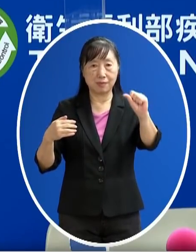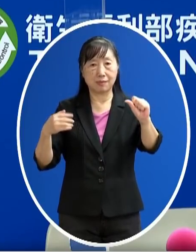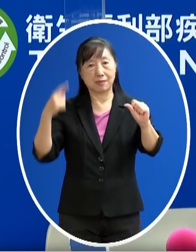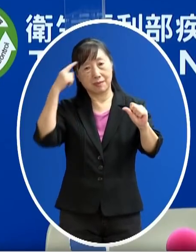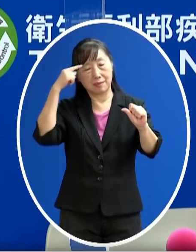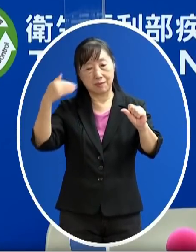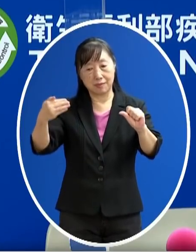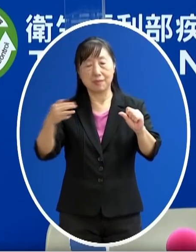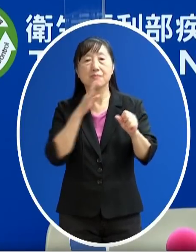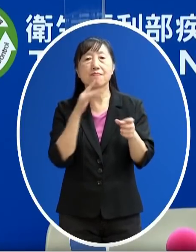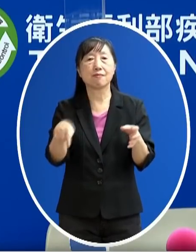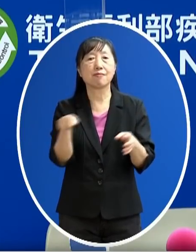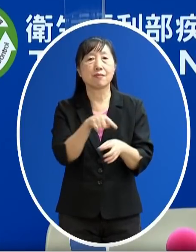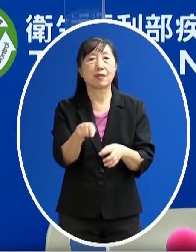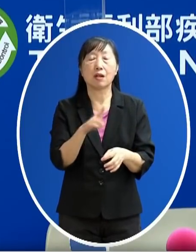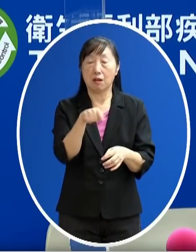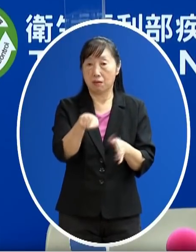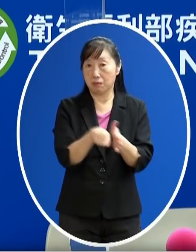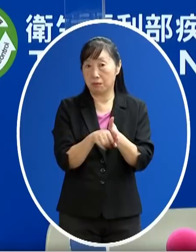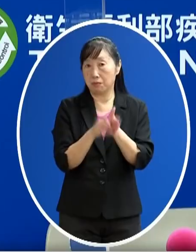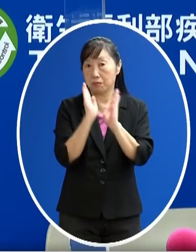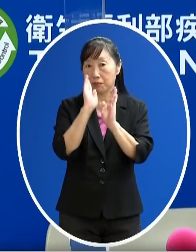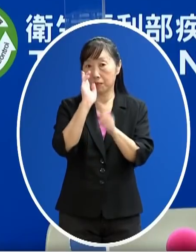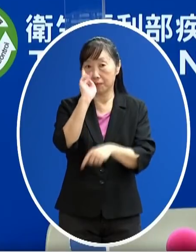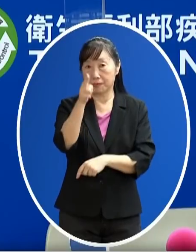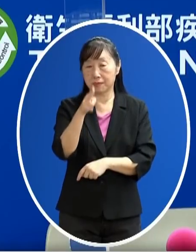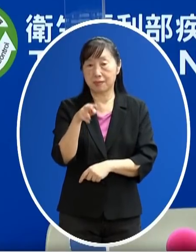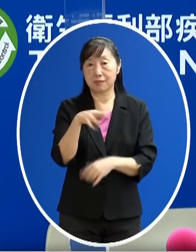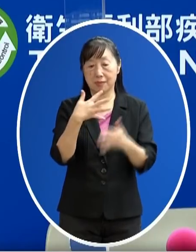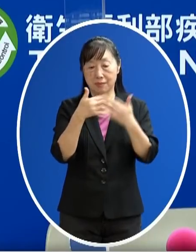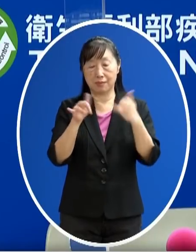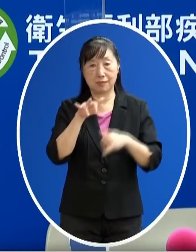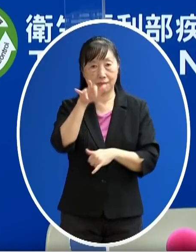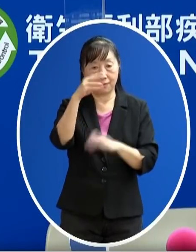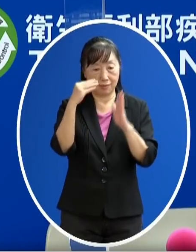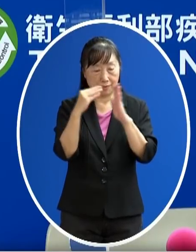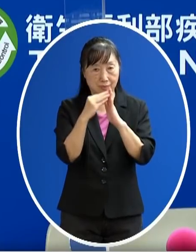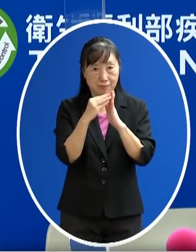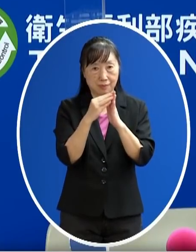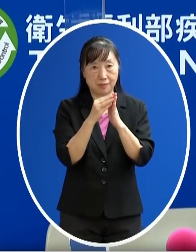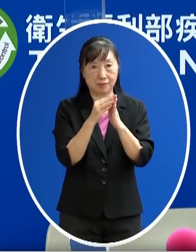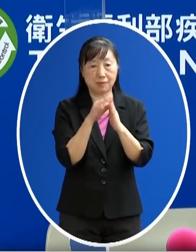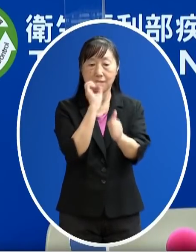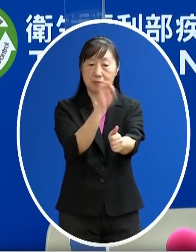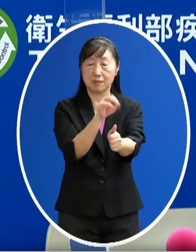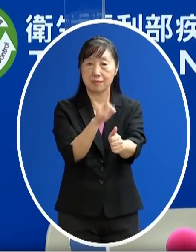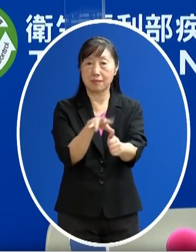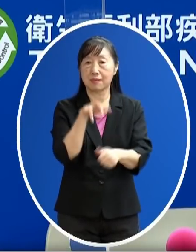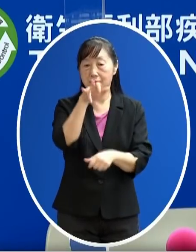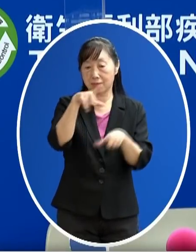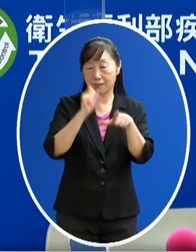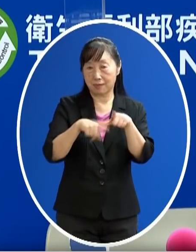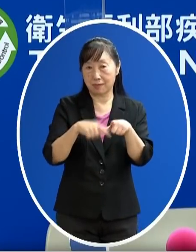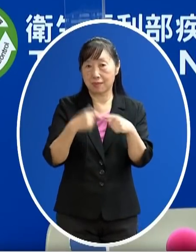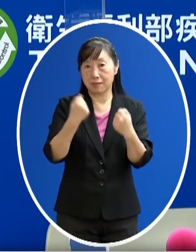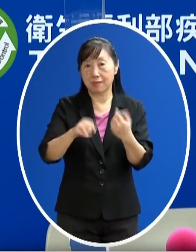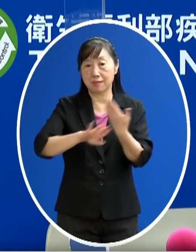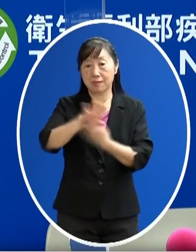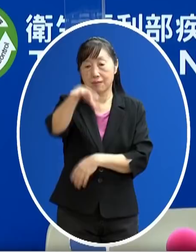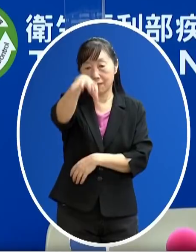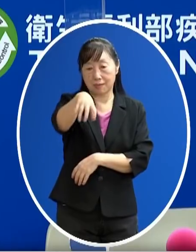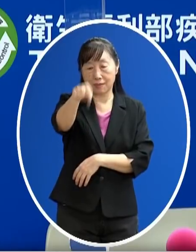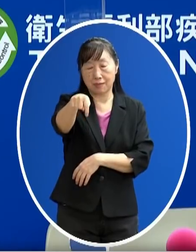说一个重点就是要请民航局，要求这个民航局要督导航空公司在外站要零接